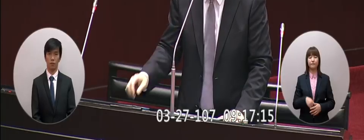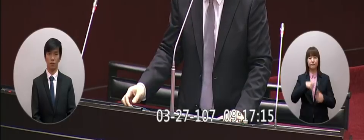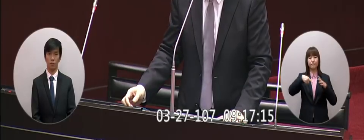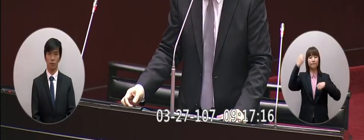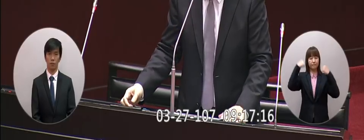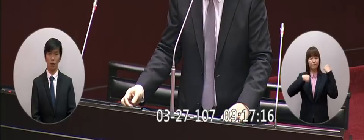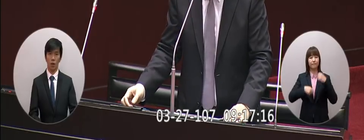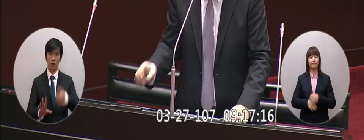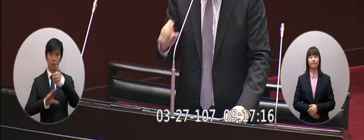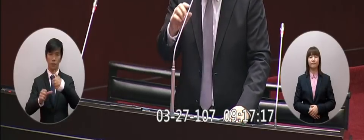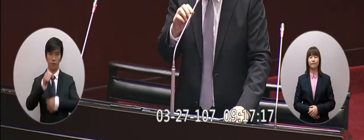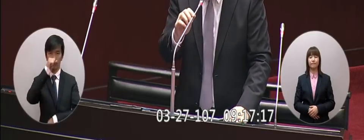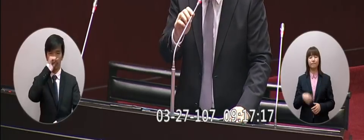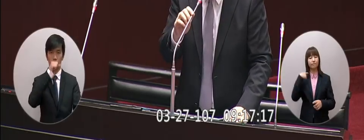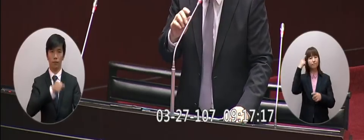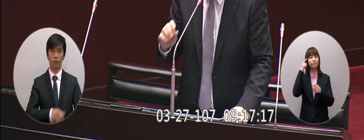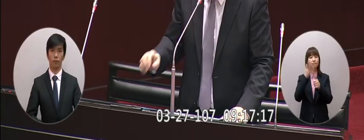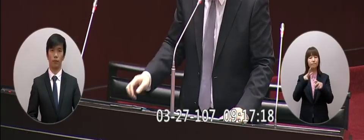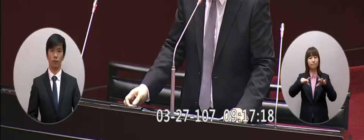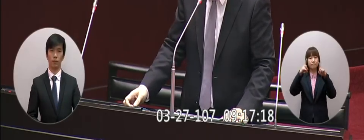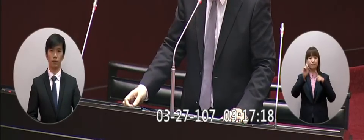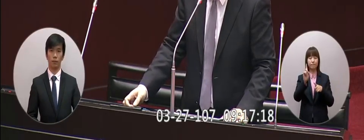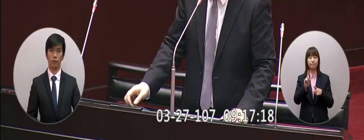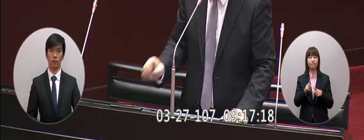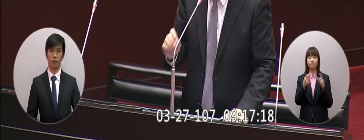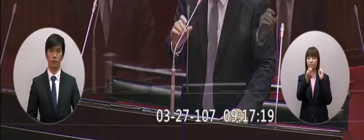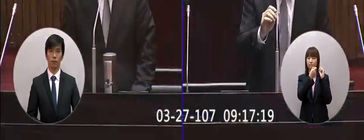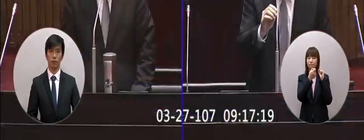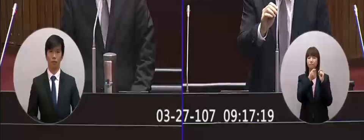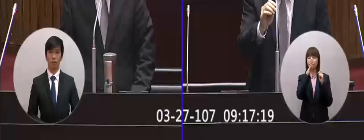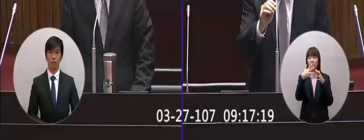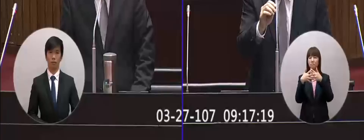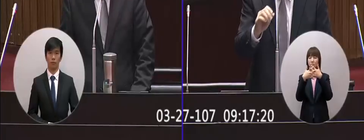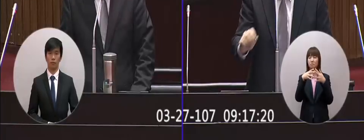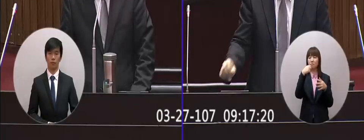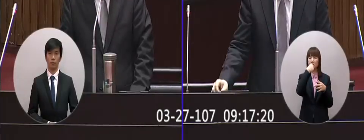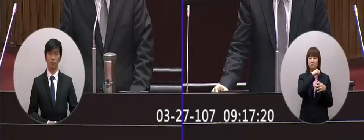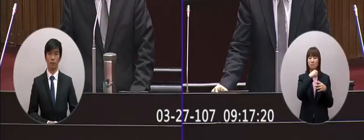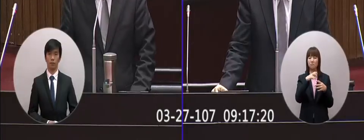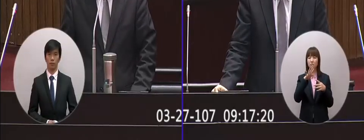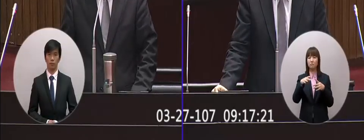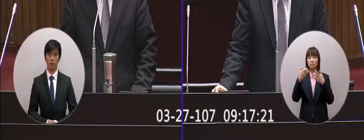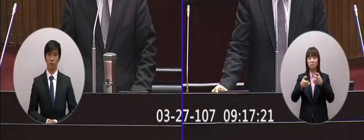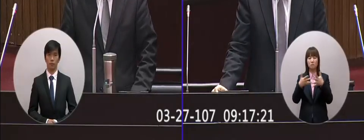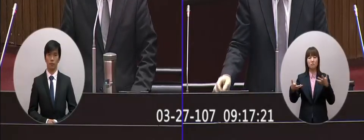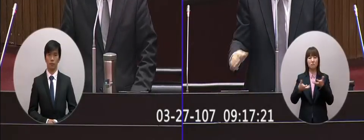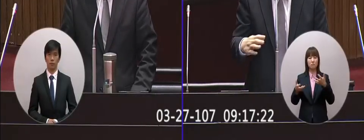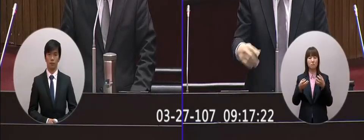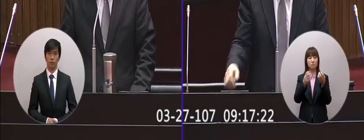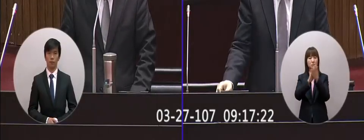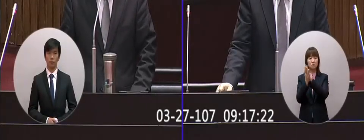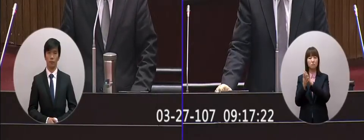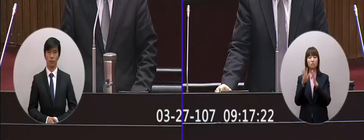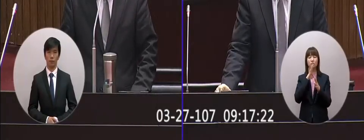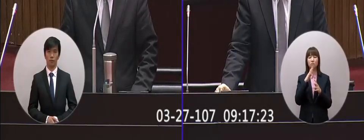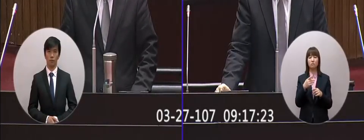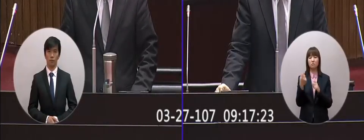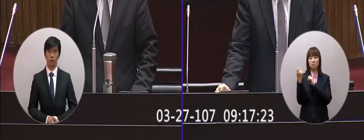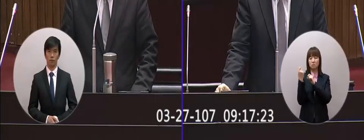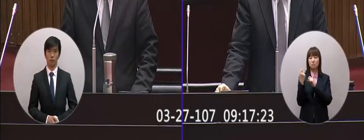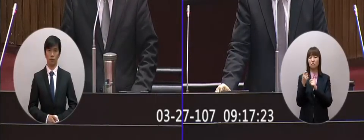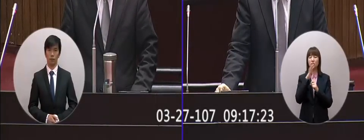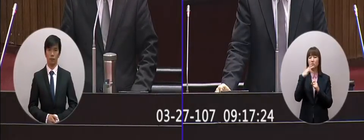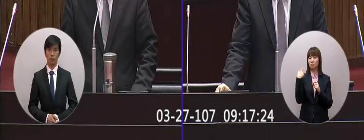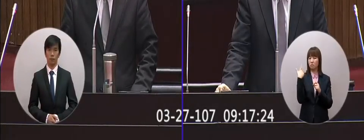院长。 赖委你好。 院长。我想首先，最近我认为那个美中台之间的有很多重大的一些变化了，所以因为前阵